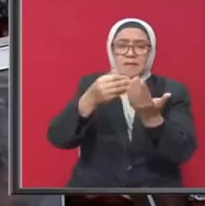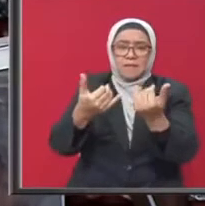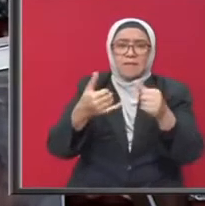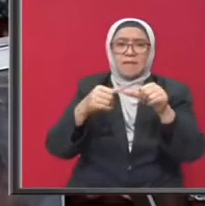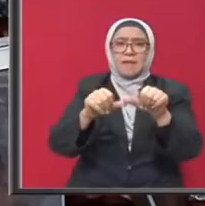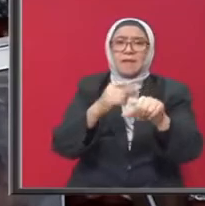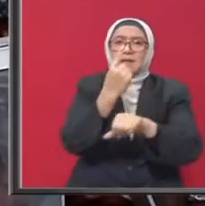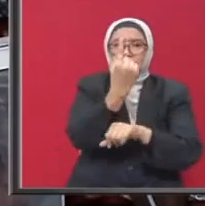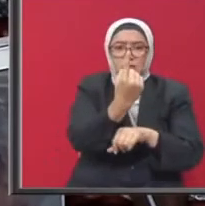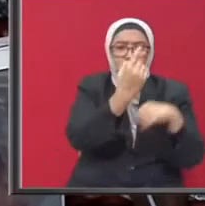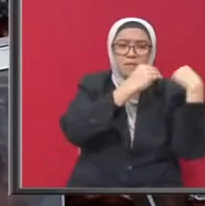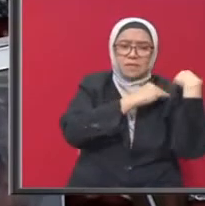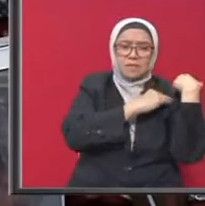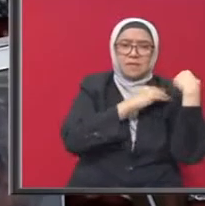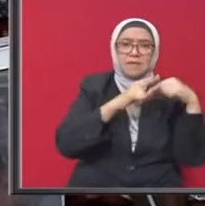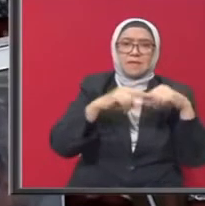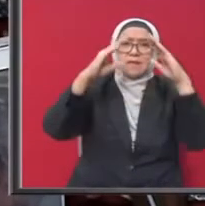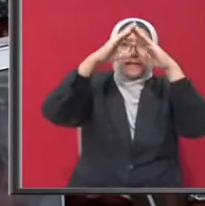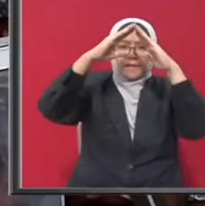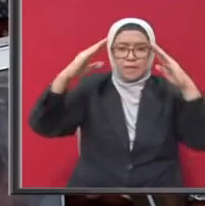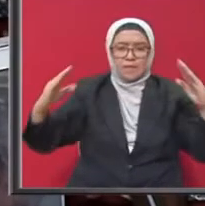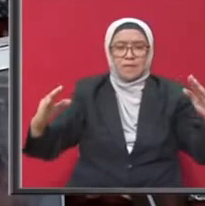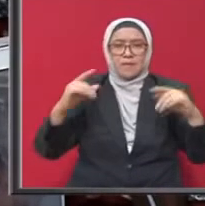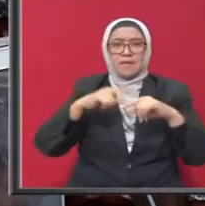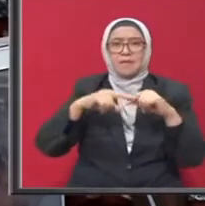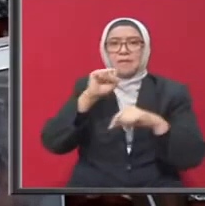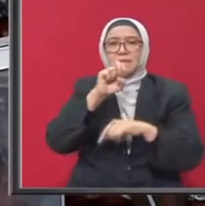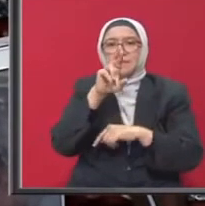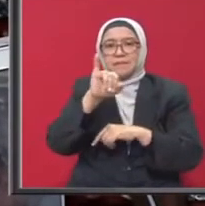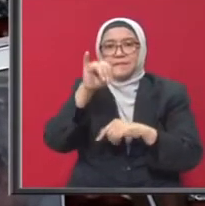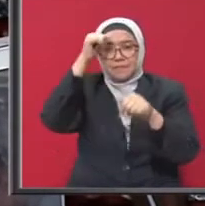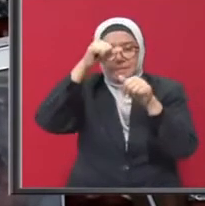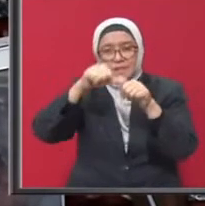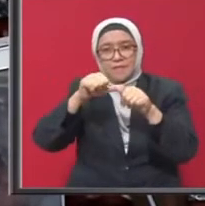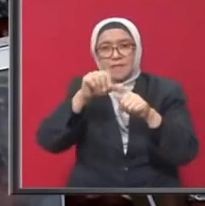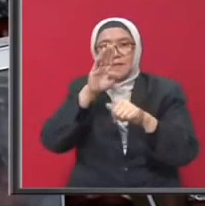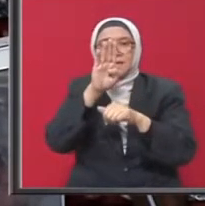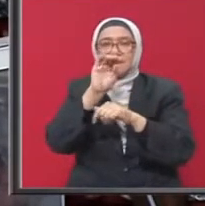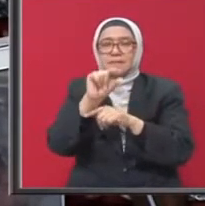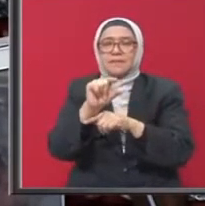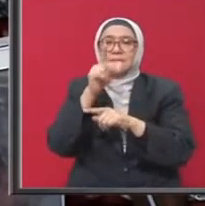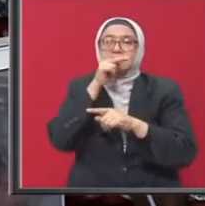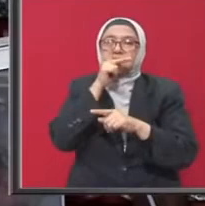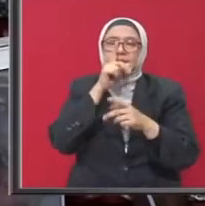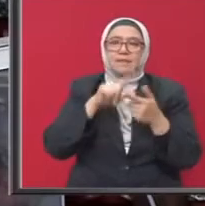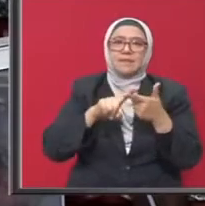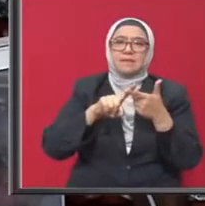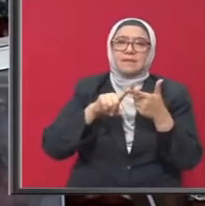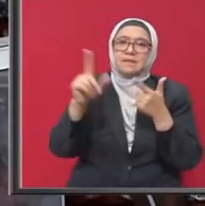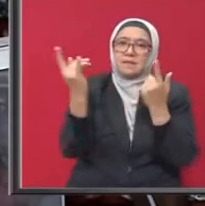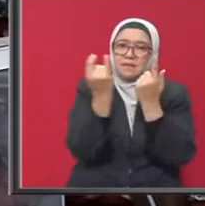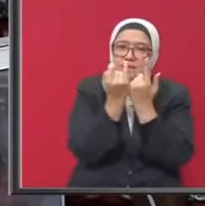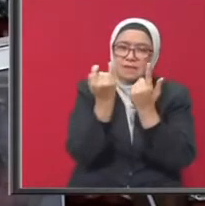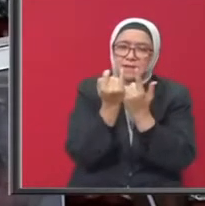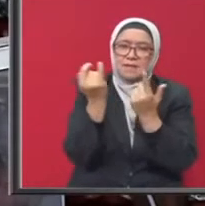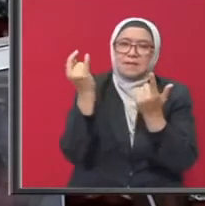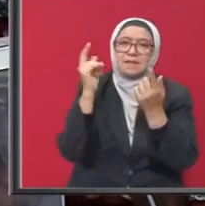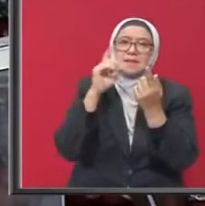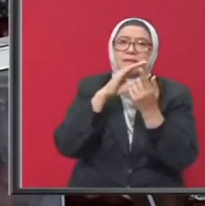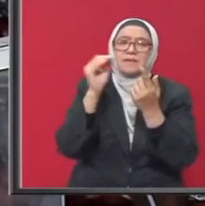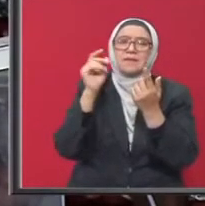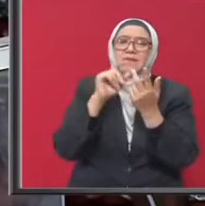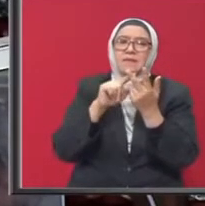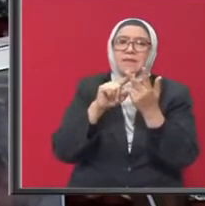perawatan dirumah seri kenangan bedong Kedah di rumah seri kenangan taiping perak di rumah seri